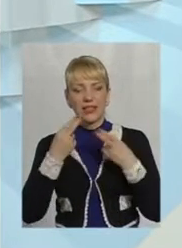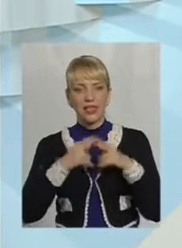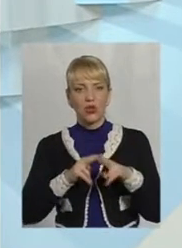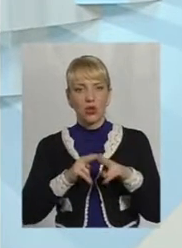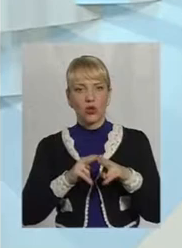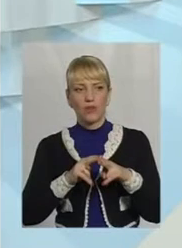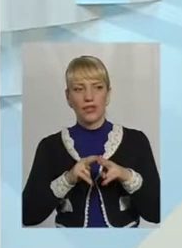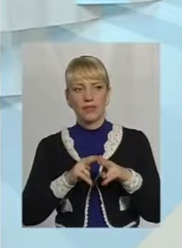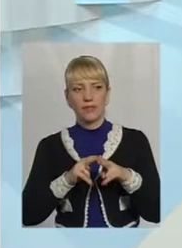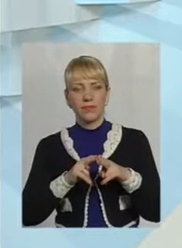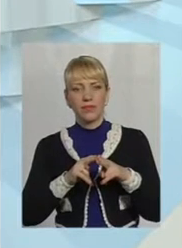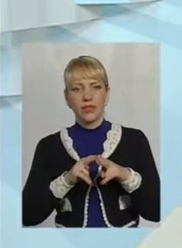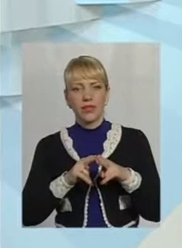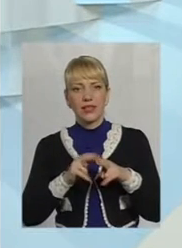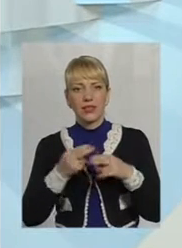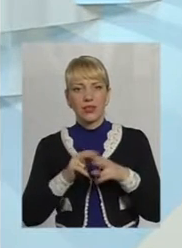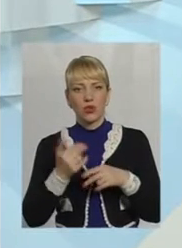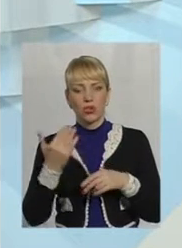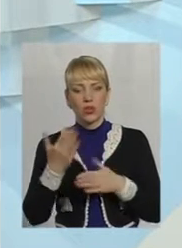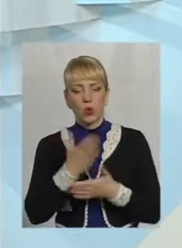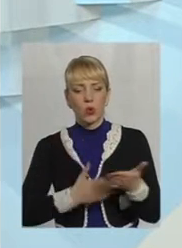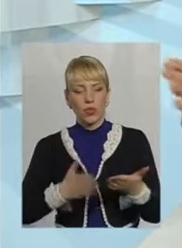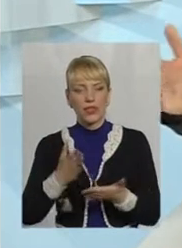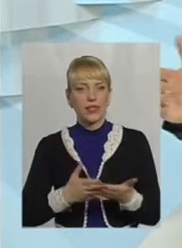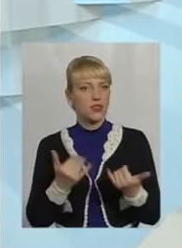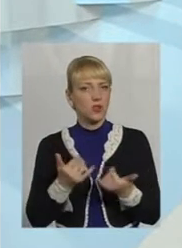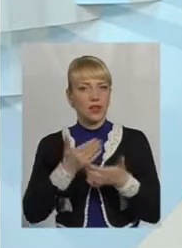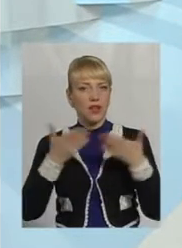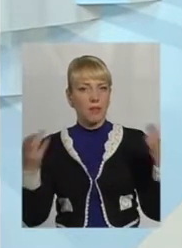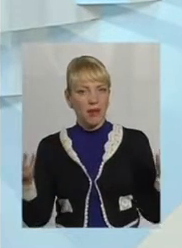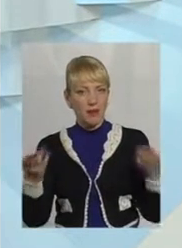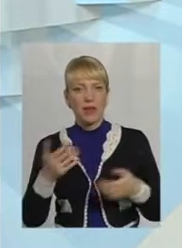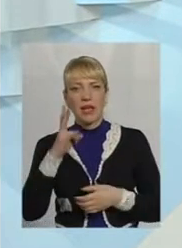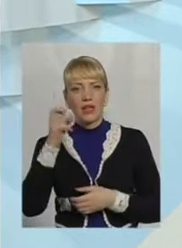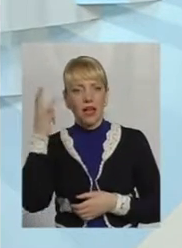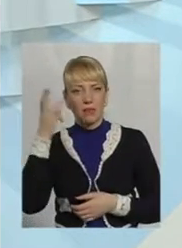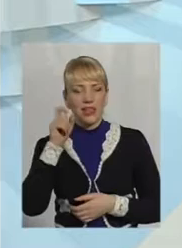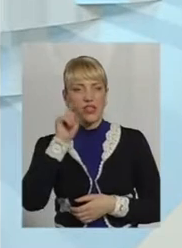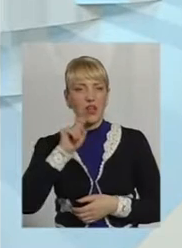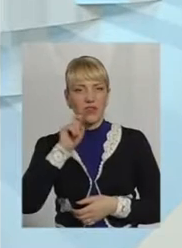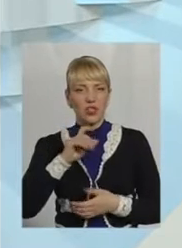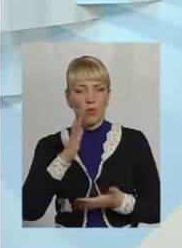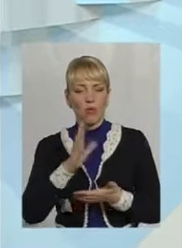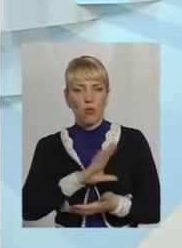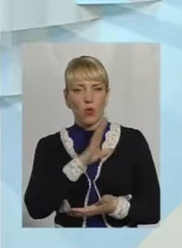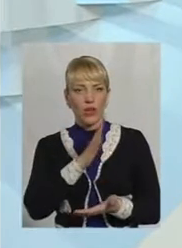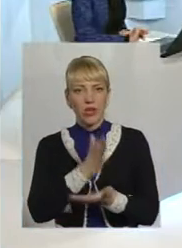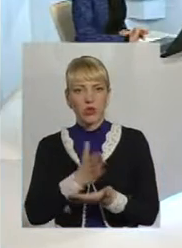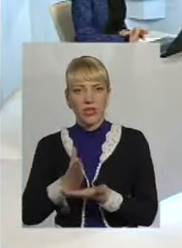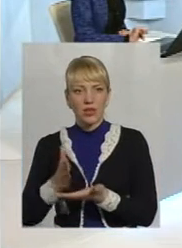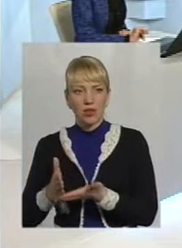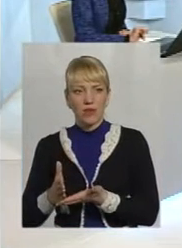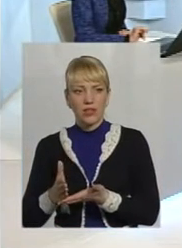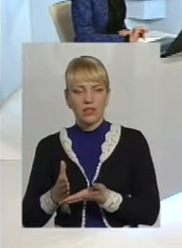це твердопаливні носії, технології їх утилізації немає. На Хмельниччині і на Вінниччині були розташовані